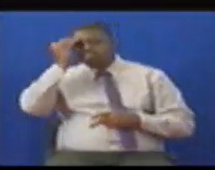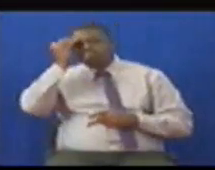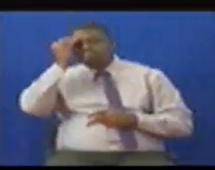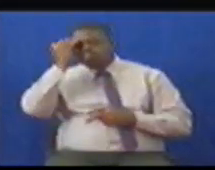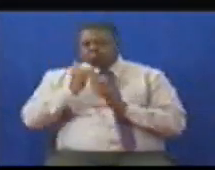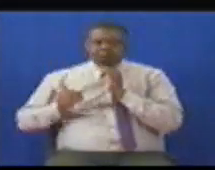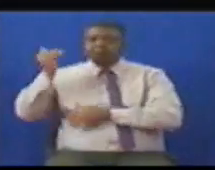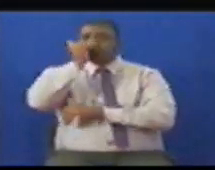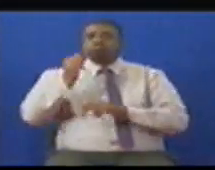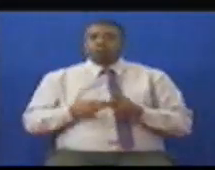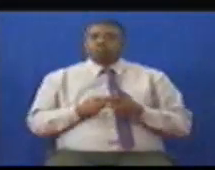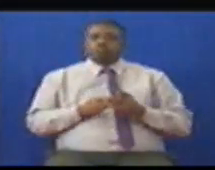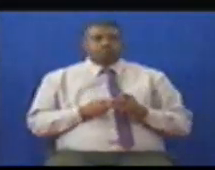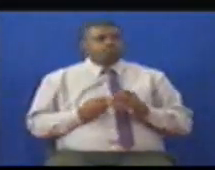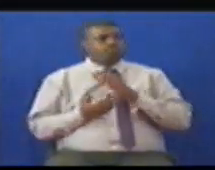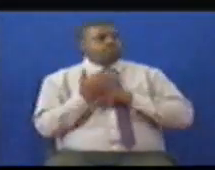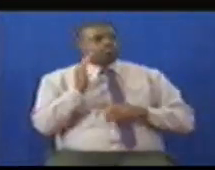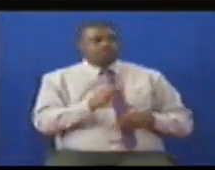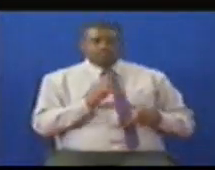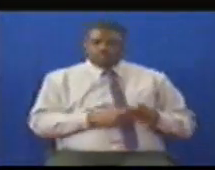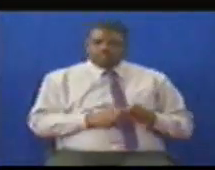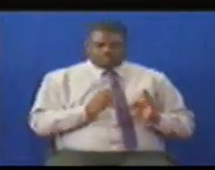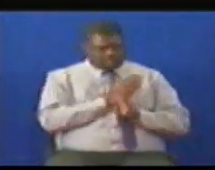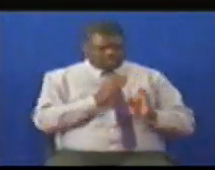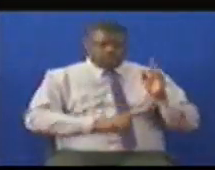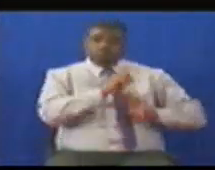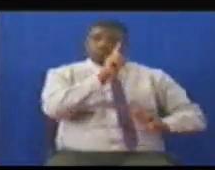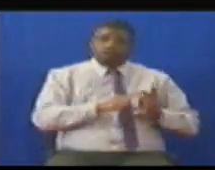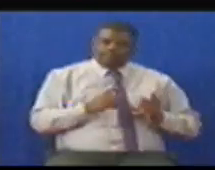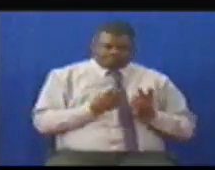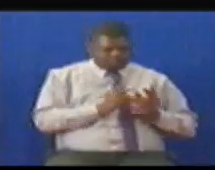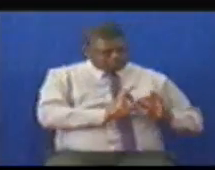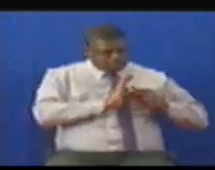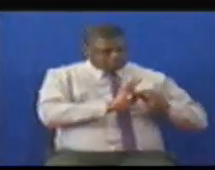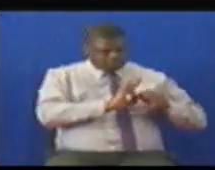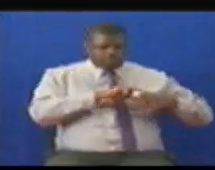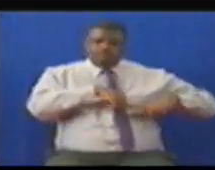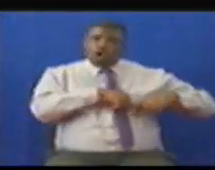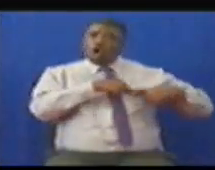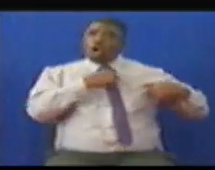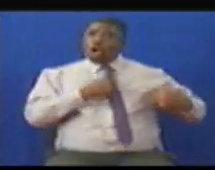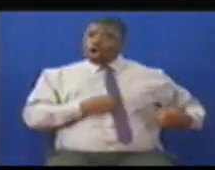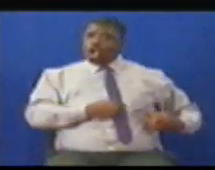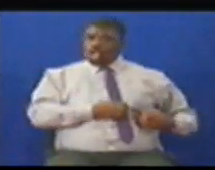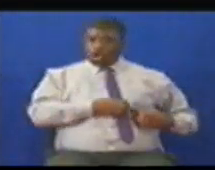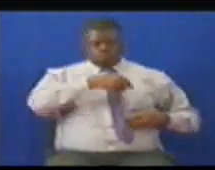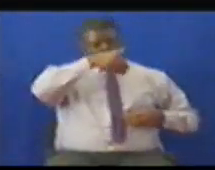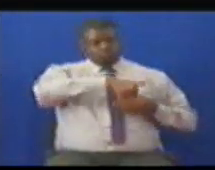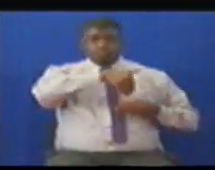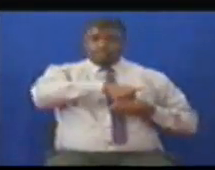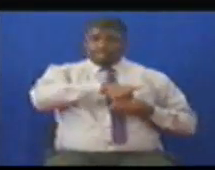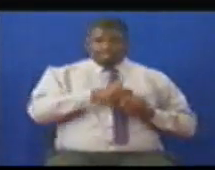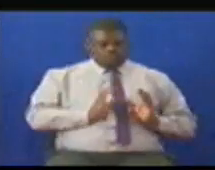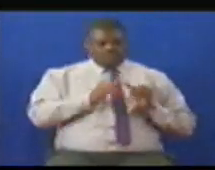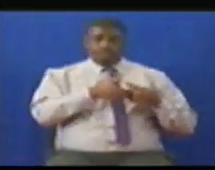bunge letu tukufu kutimiza wajibu wake kwa ustadi mkubwa. Aidha, nawashukuru kwa moyo wa dhati wajumbe wote wa kamati ya bunge ya utawala sasa mitaa